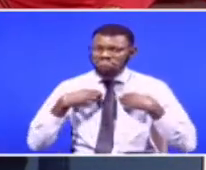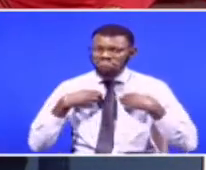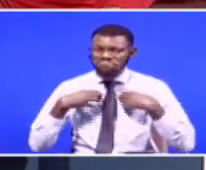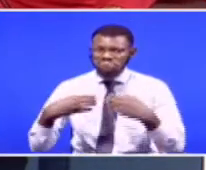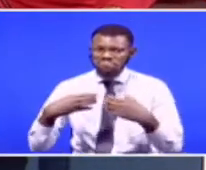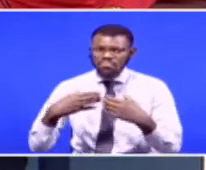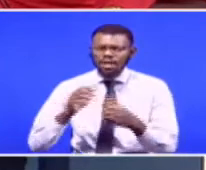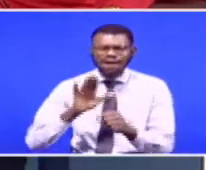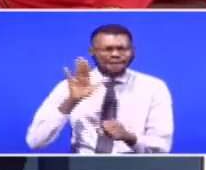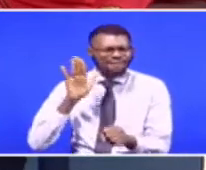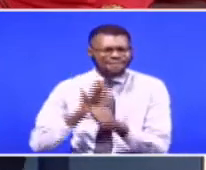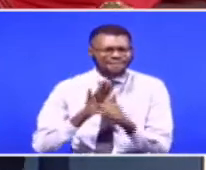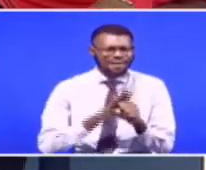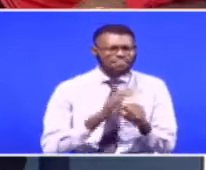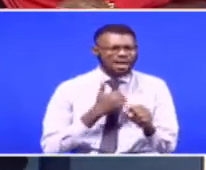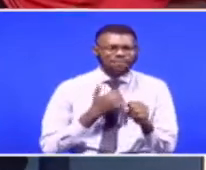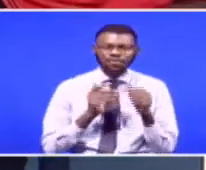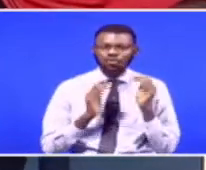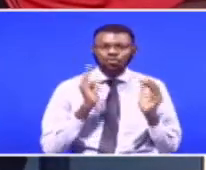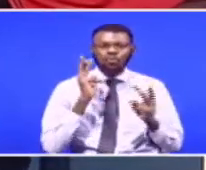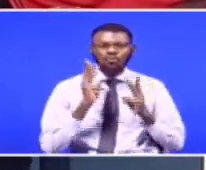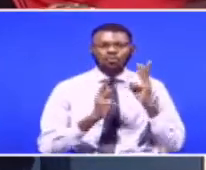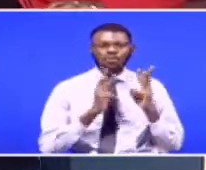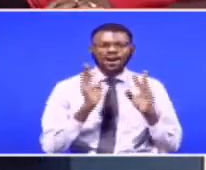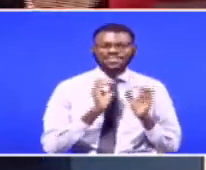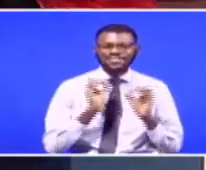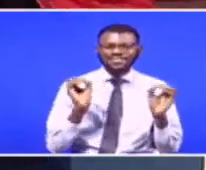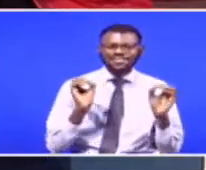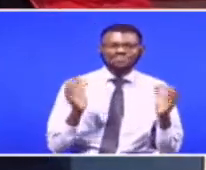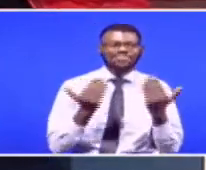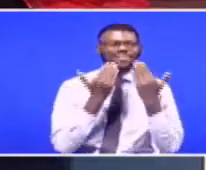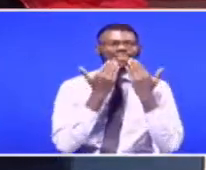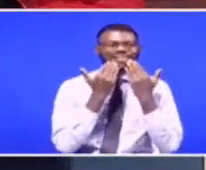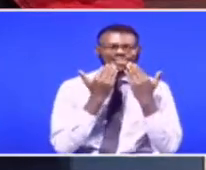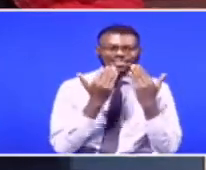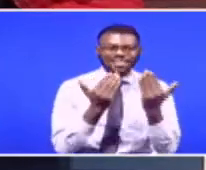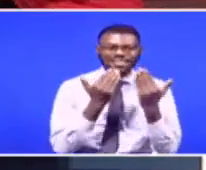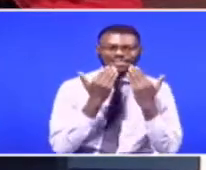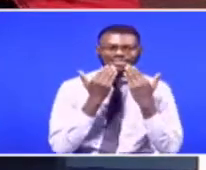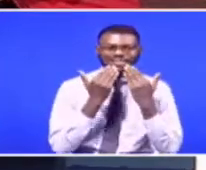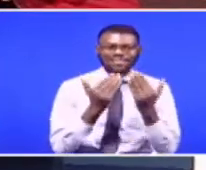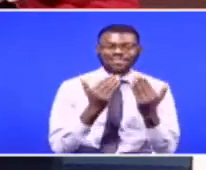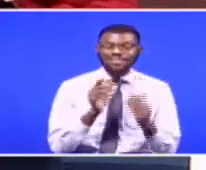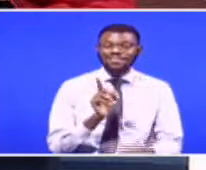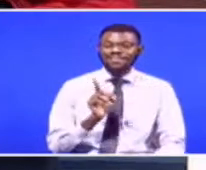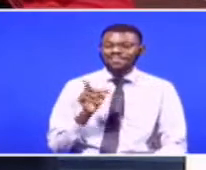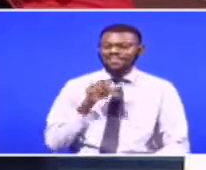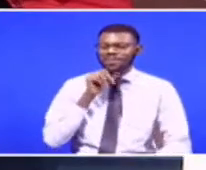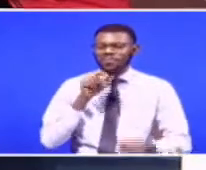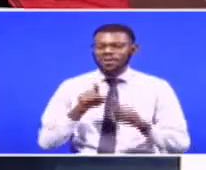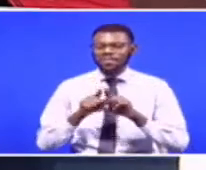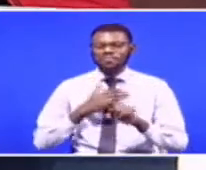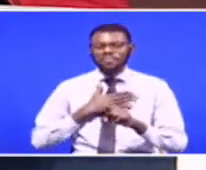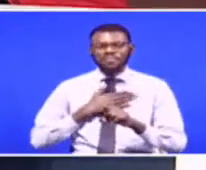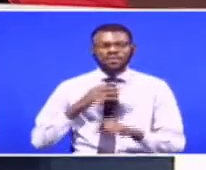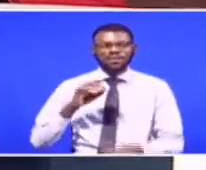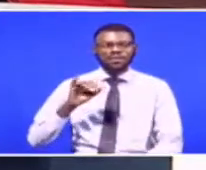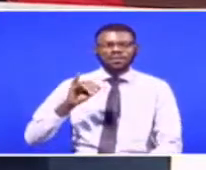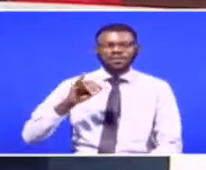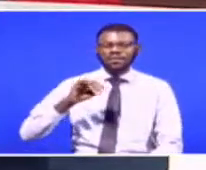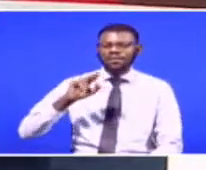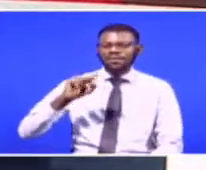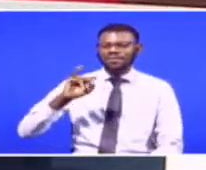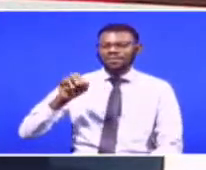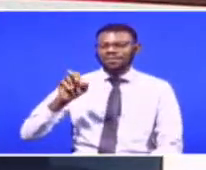yani kuna wasiwasi wa kesho. Naam, shukrani sana kwa kujaribu. Kaka Injendi nitamwambia juma lijalo tujaribu kurahisisha